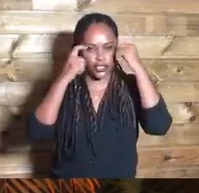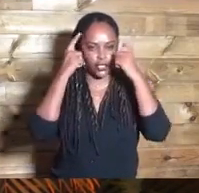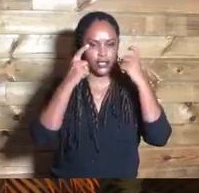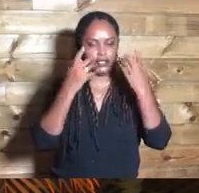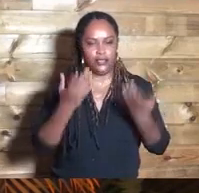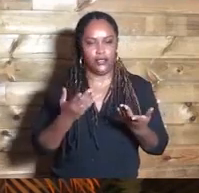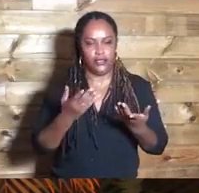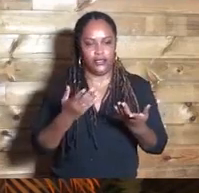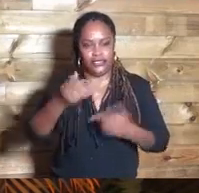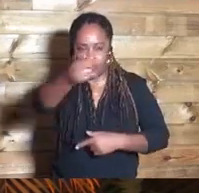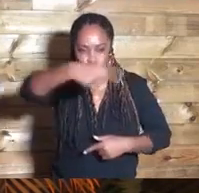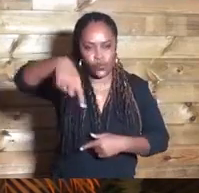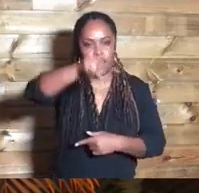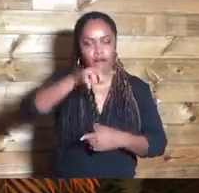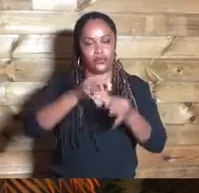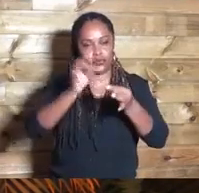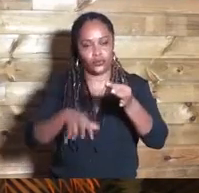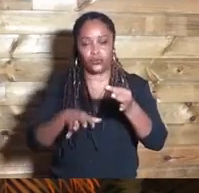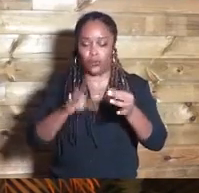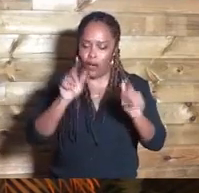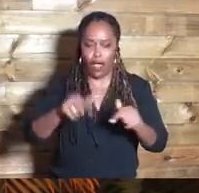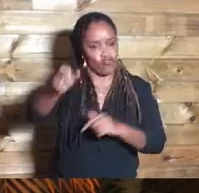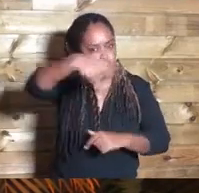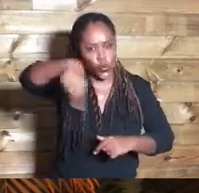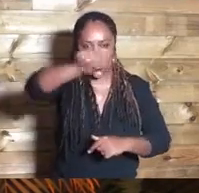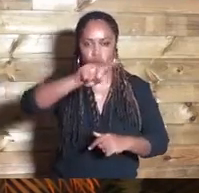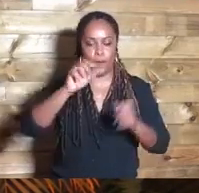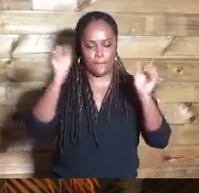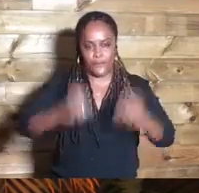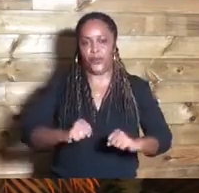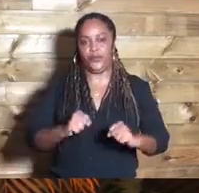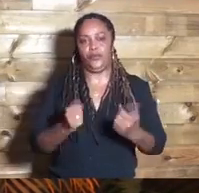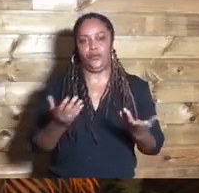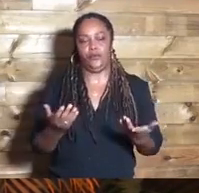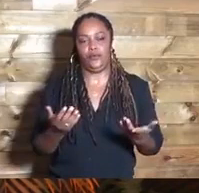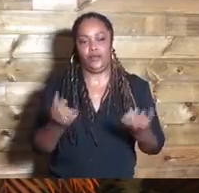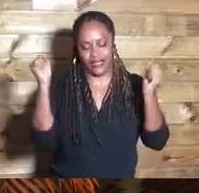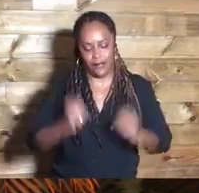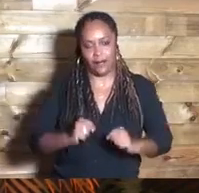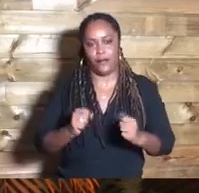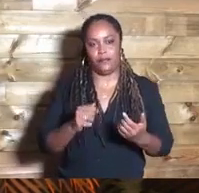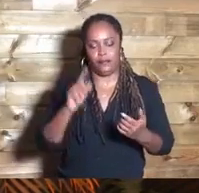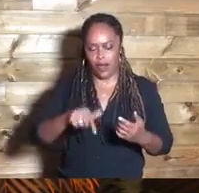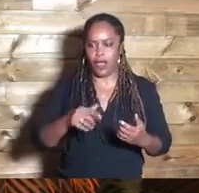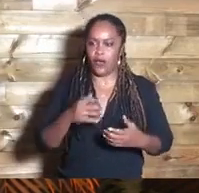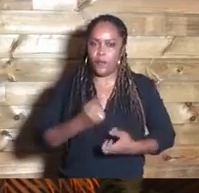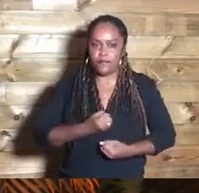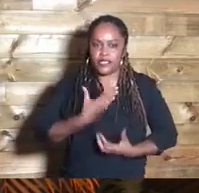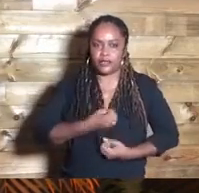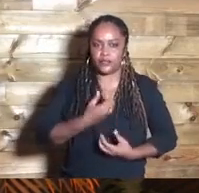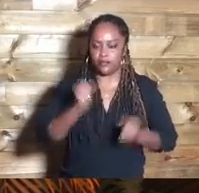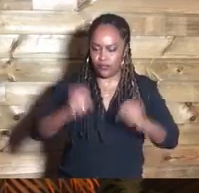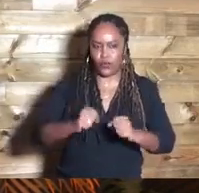c'est nous-mêmes. Et si ça, tu as envie de nous autres, au sol là, nous n'avons l'opportunité, j'aude là. De travail